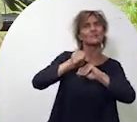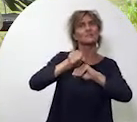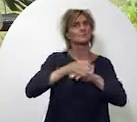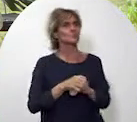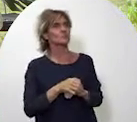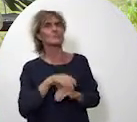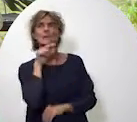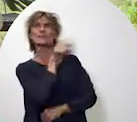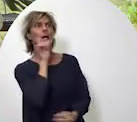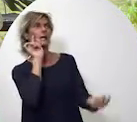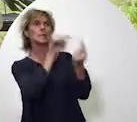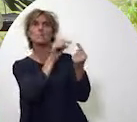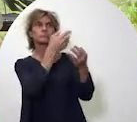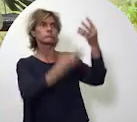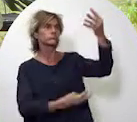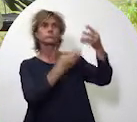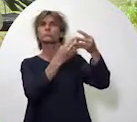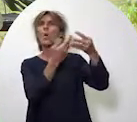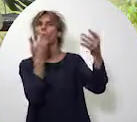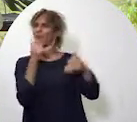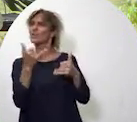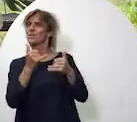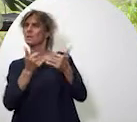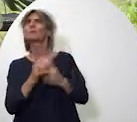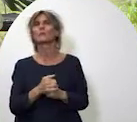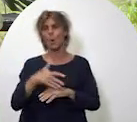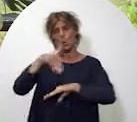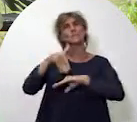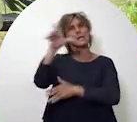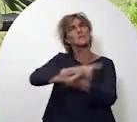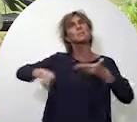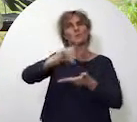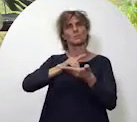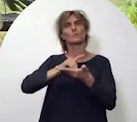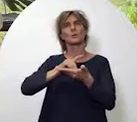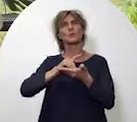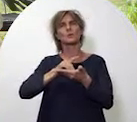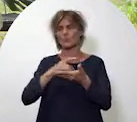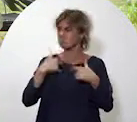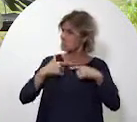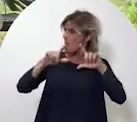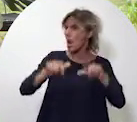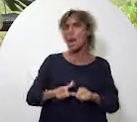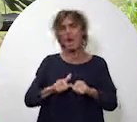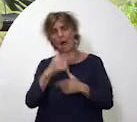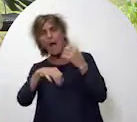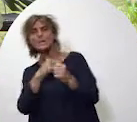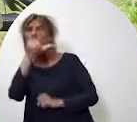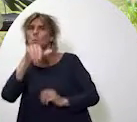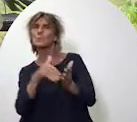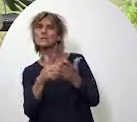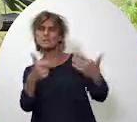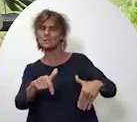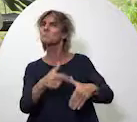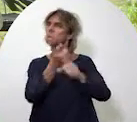participer sur ce sujet comme sur bien d'autres le conseil départemental continuera de répondre présent